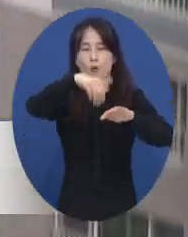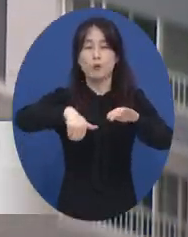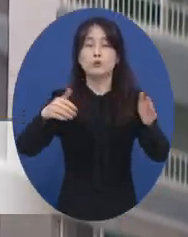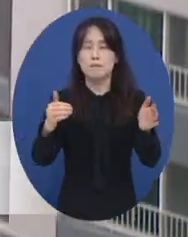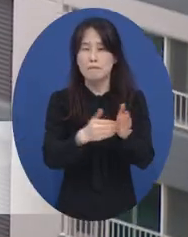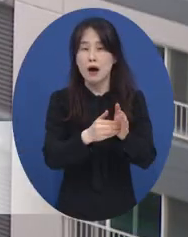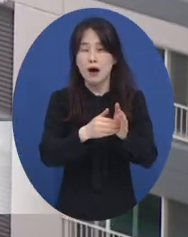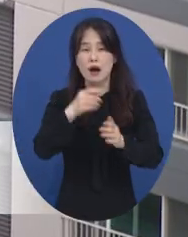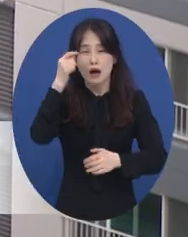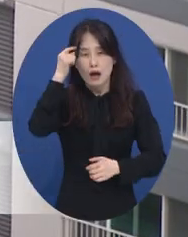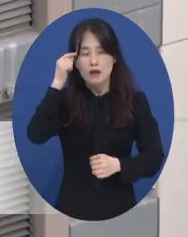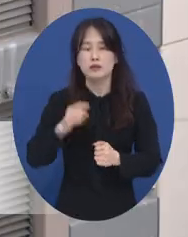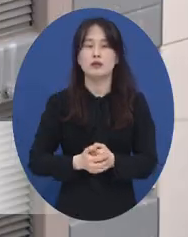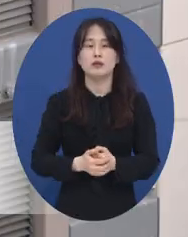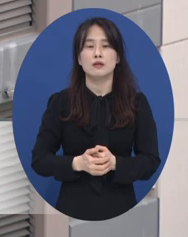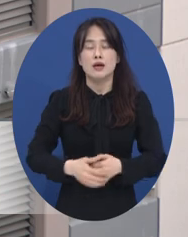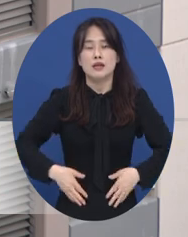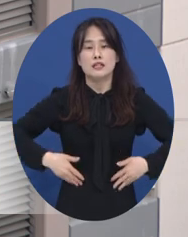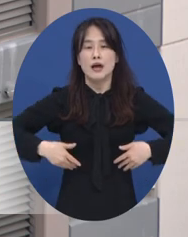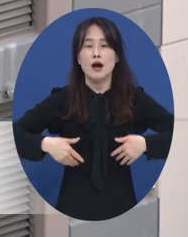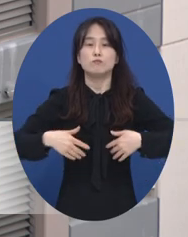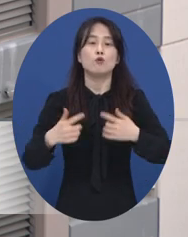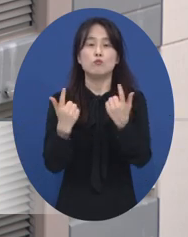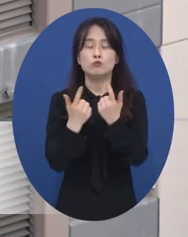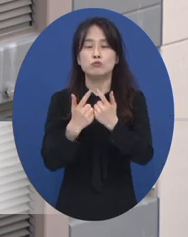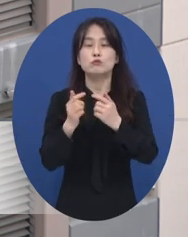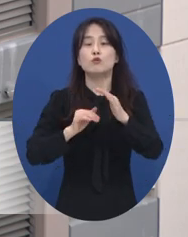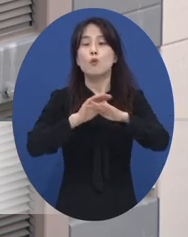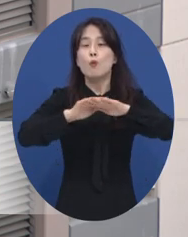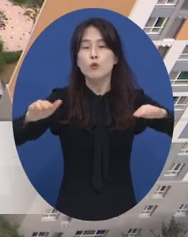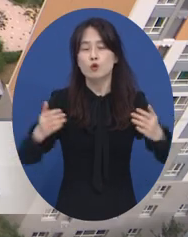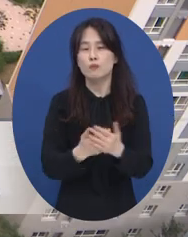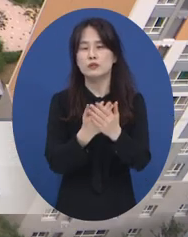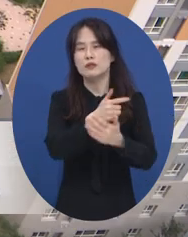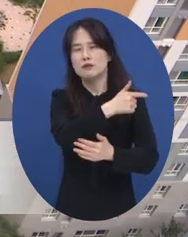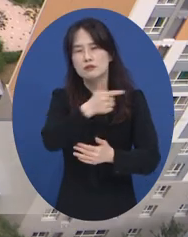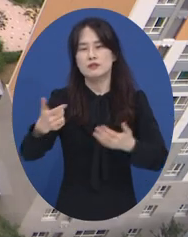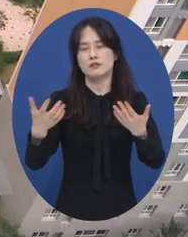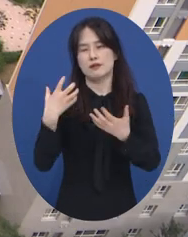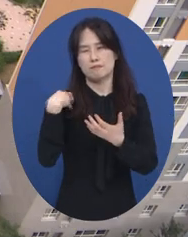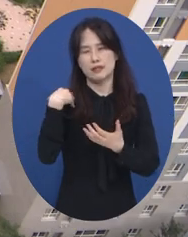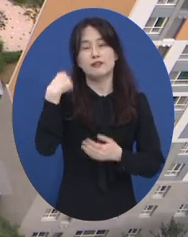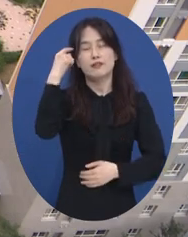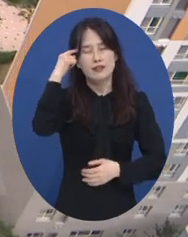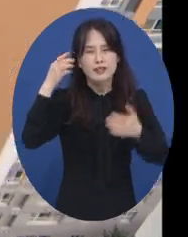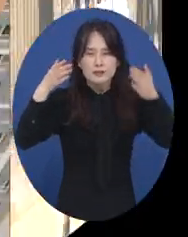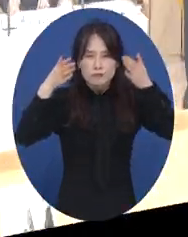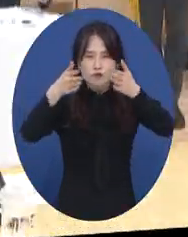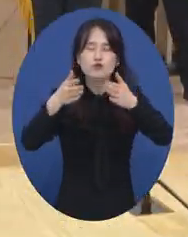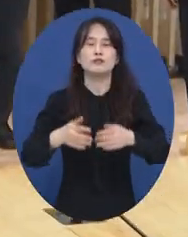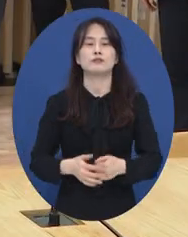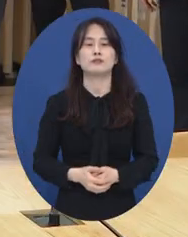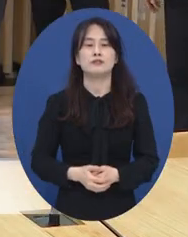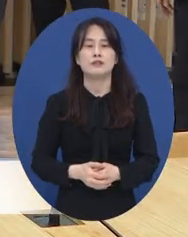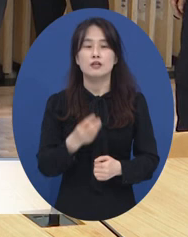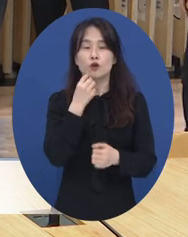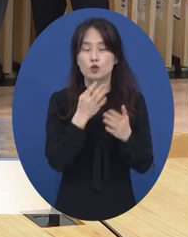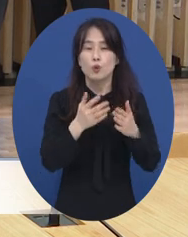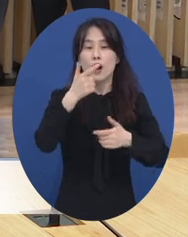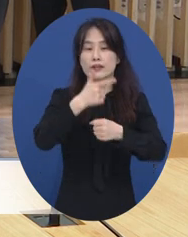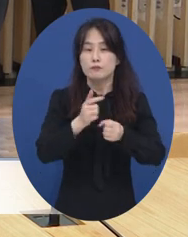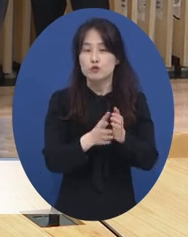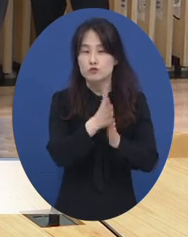개발을 마치는 다산 신도시는 경기 남북부 균형 발전에 큰 역할을 할 것으로 주목받고 있습니다.